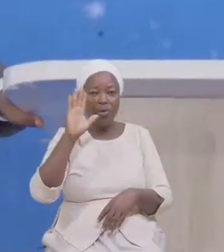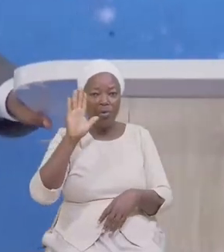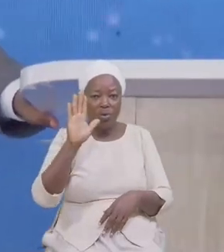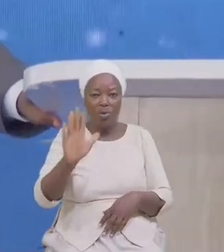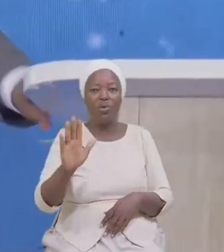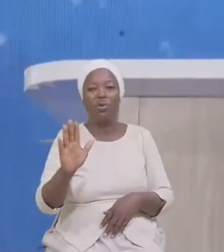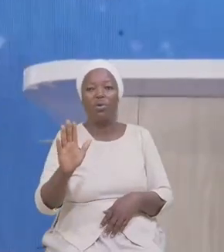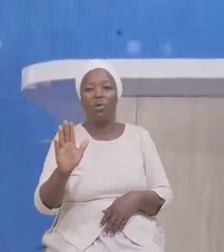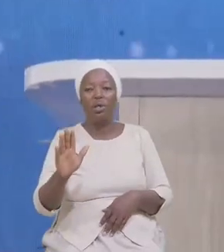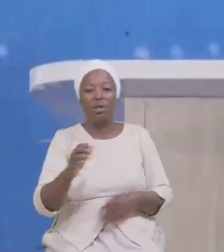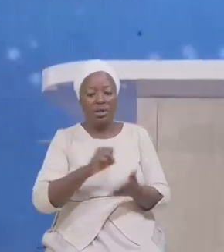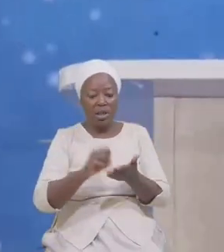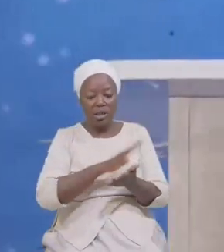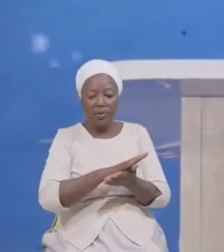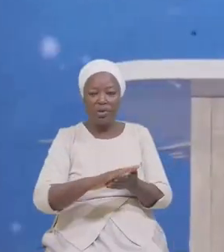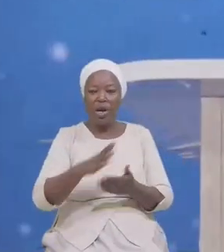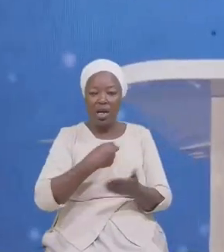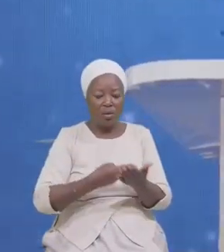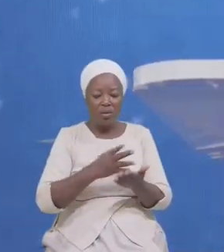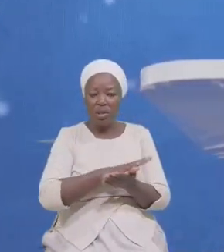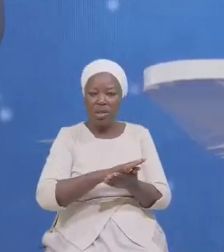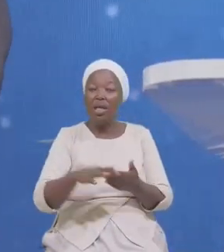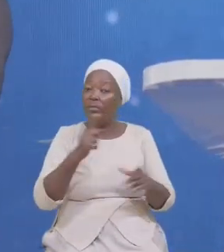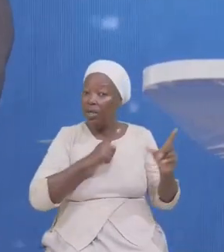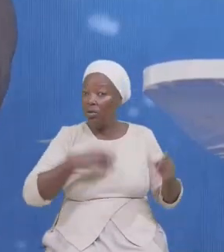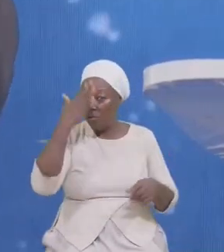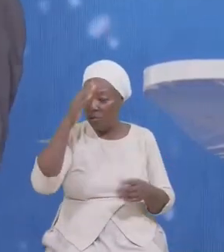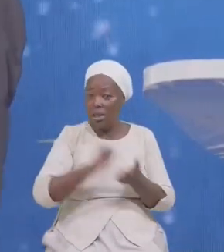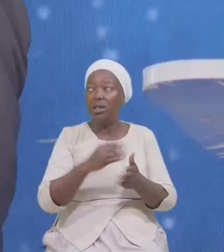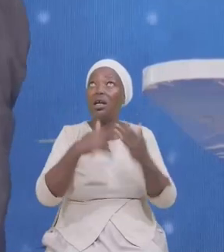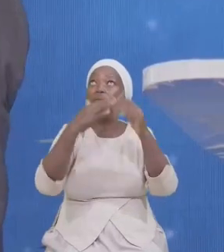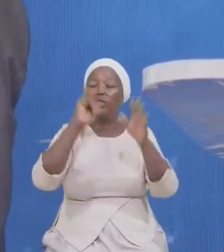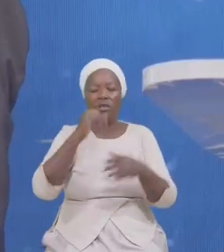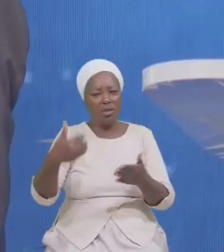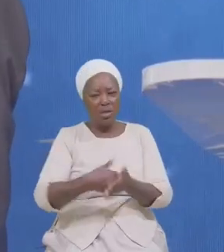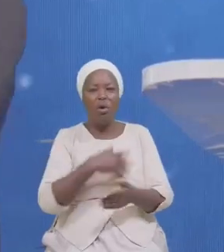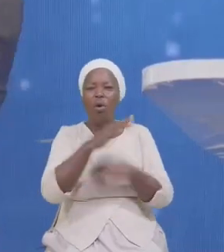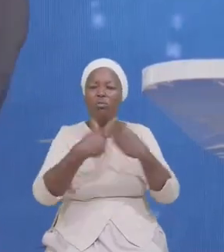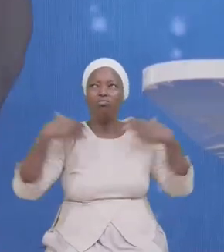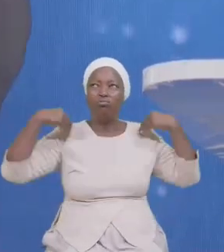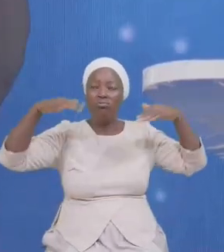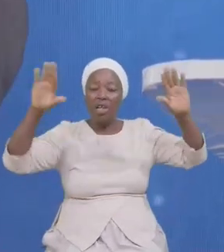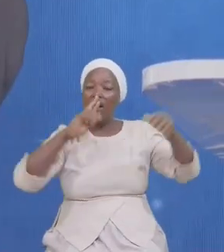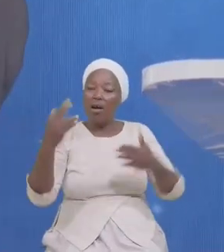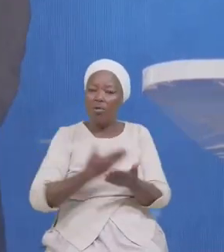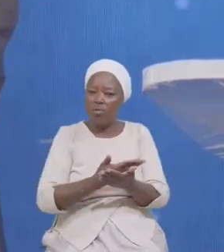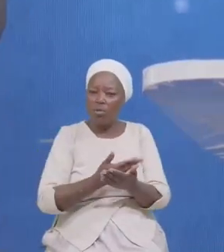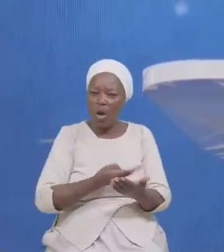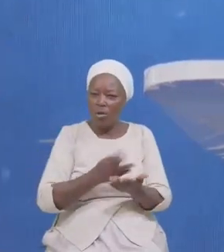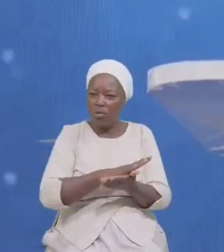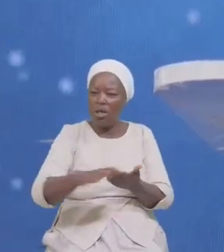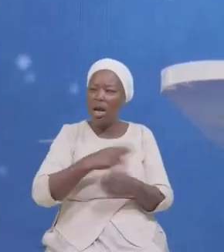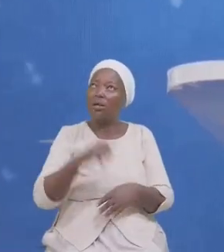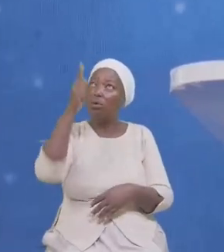ta sainteté. Le Seigneur savait que le ciel est saint. Le Seigneur sait que les anges sont saints. Dieu lui-même est